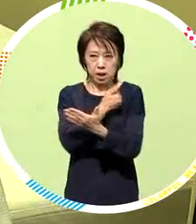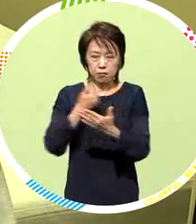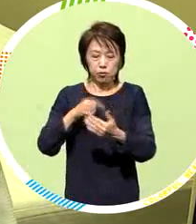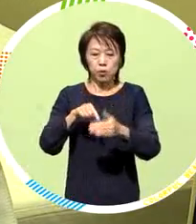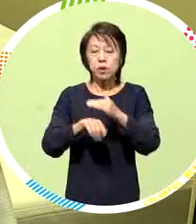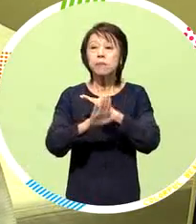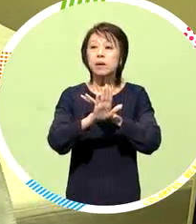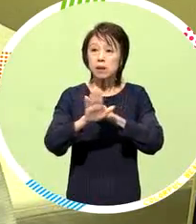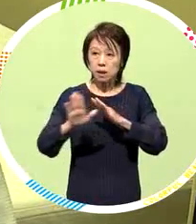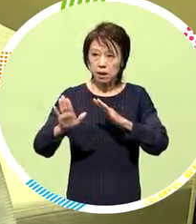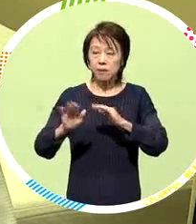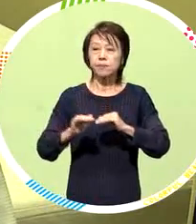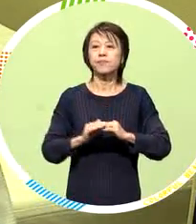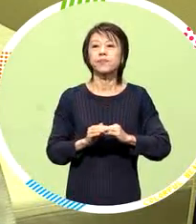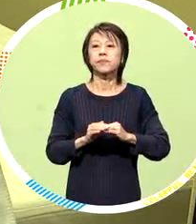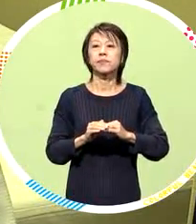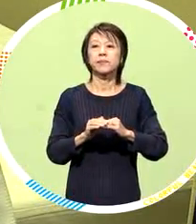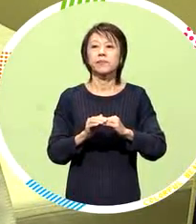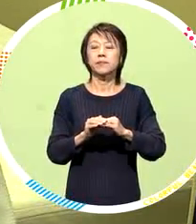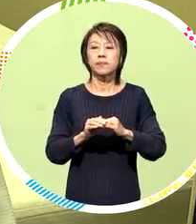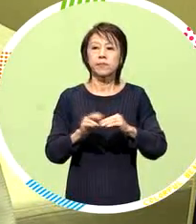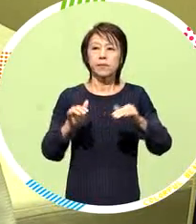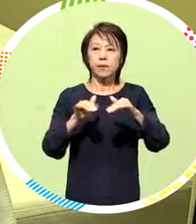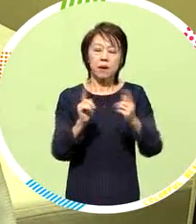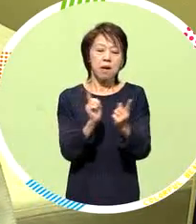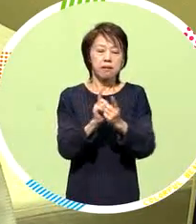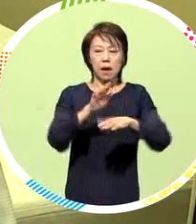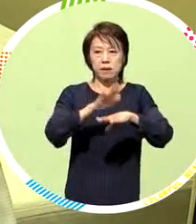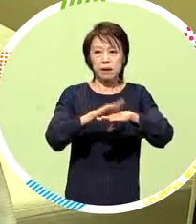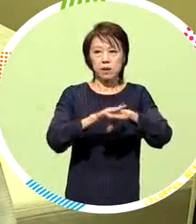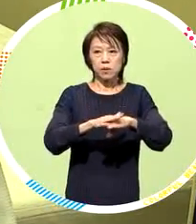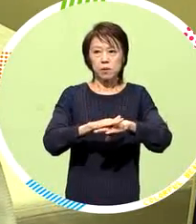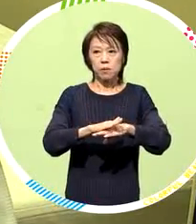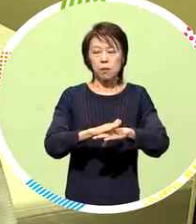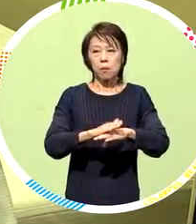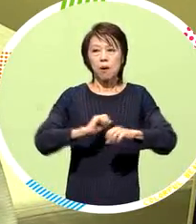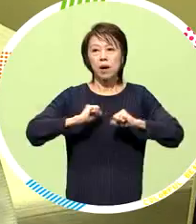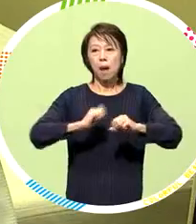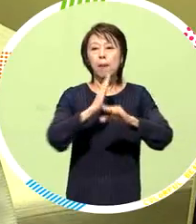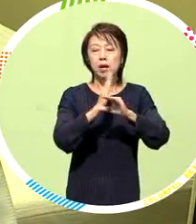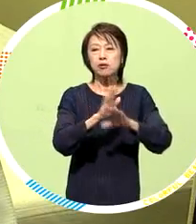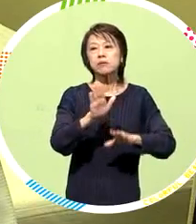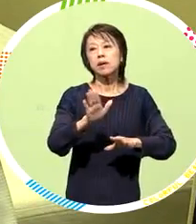意味でそういう対策をしているということになります